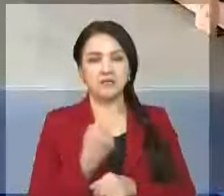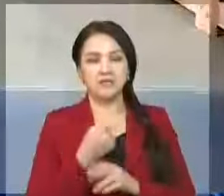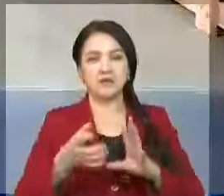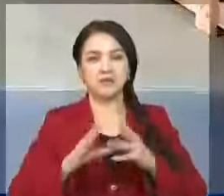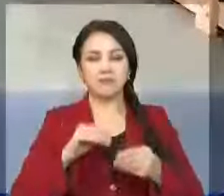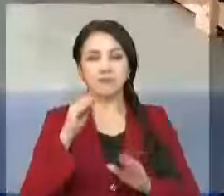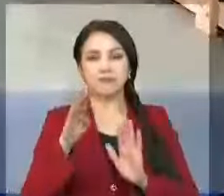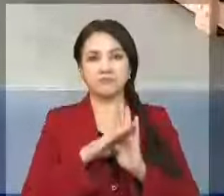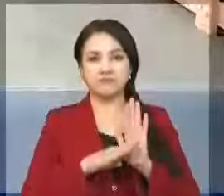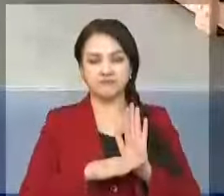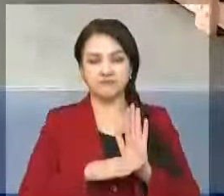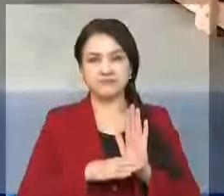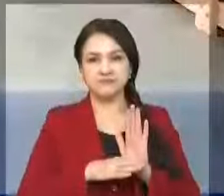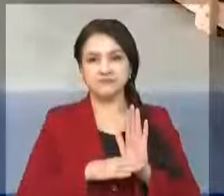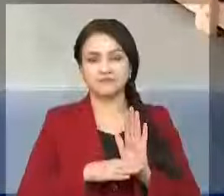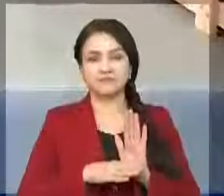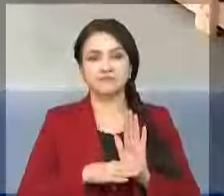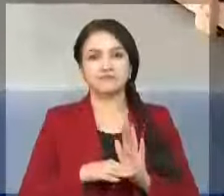комплексная программа